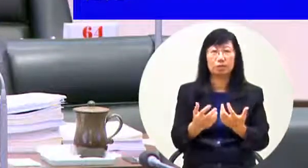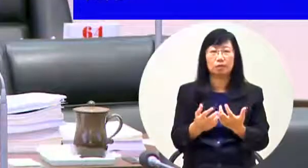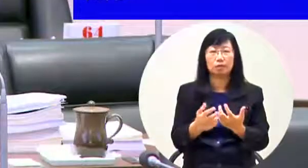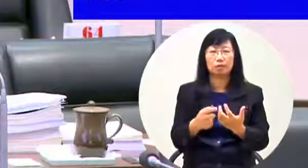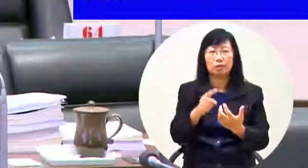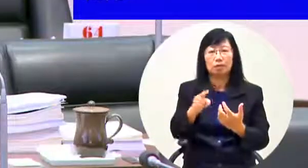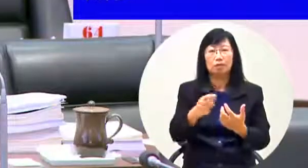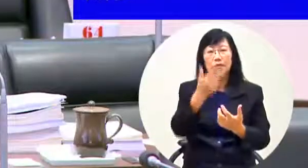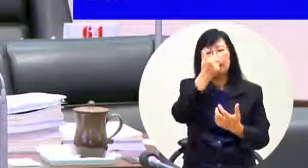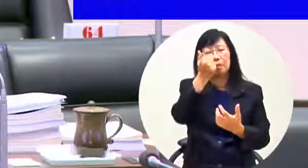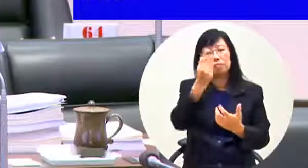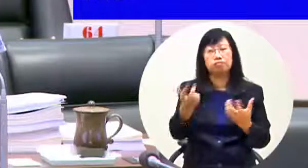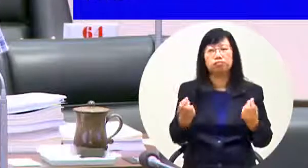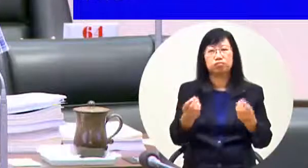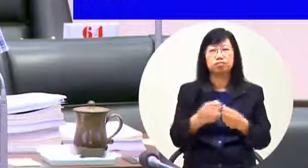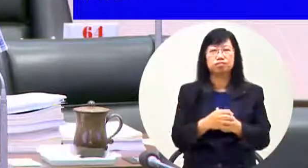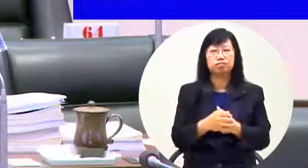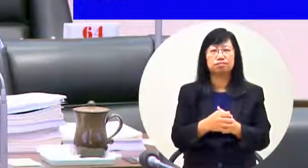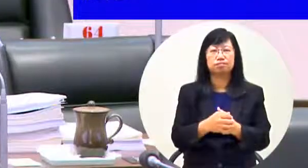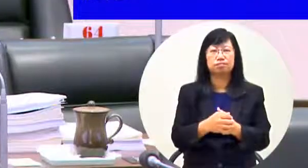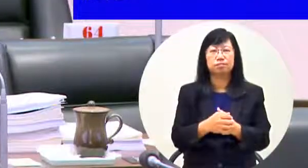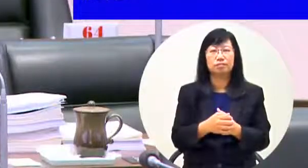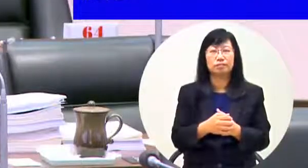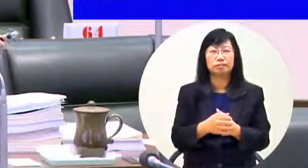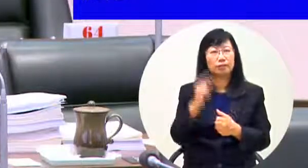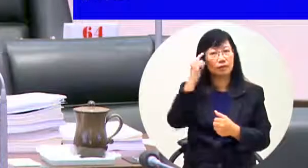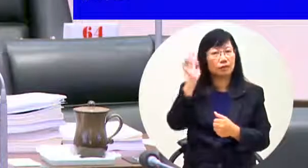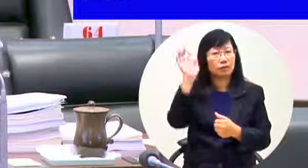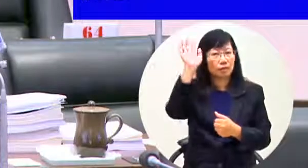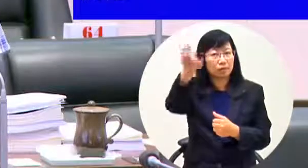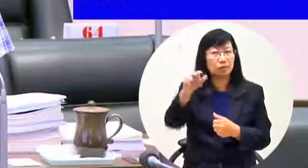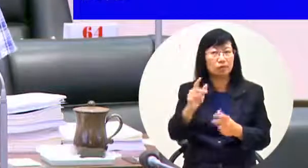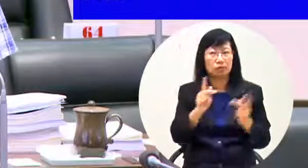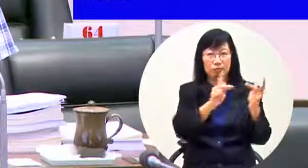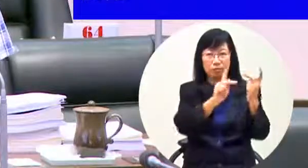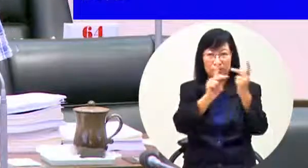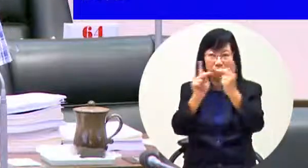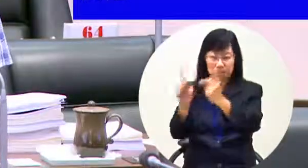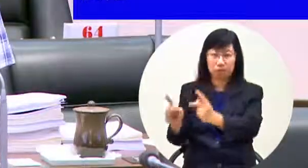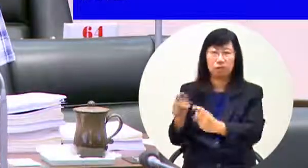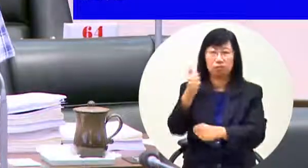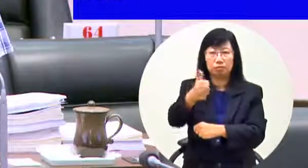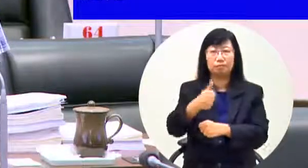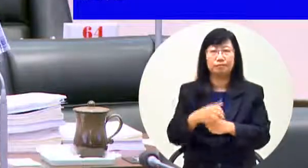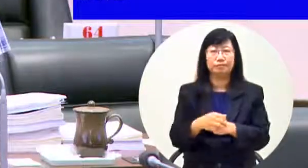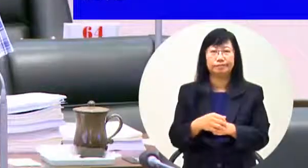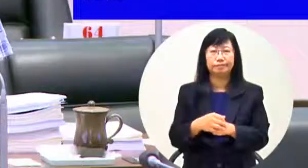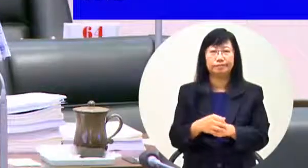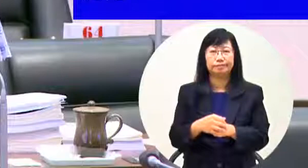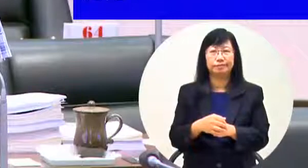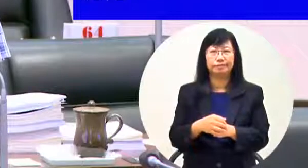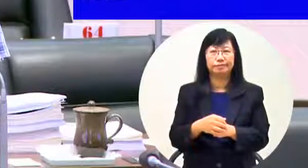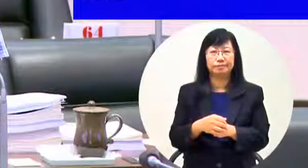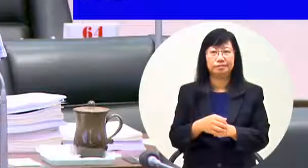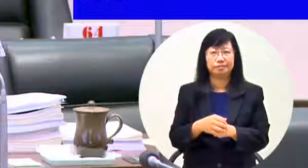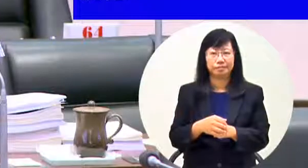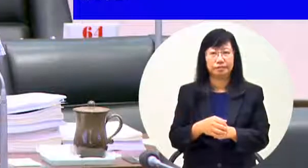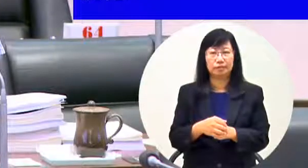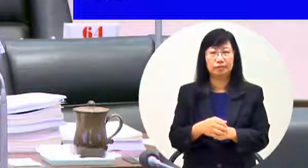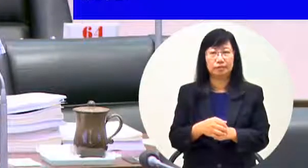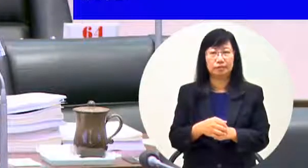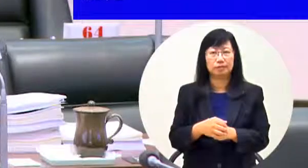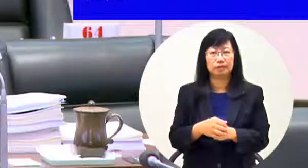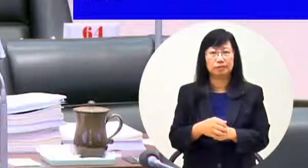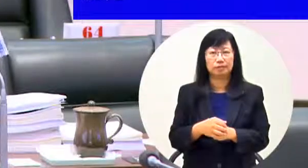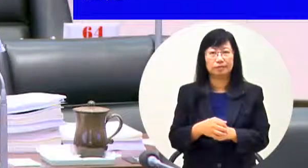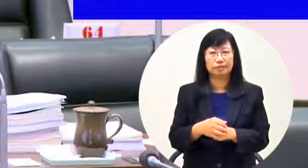讲，未来的捷运是很好的。啊，捷运好，安吉的什么？我们宜居